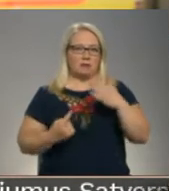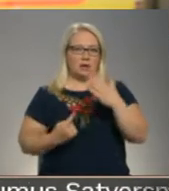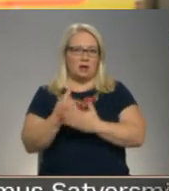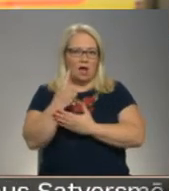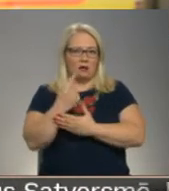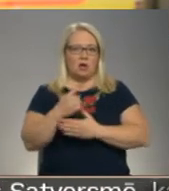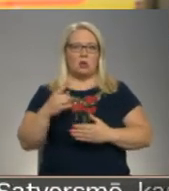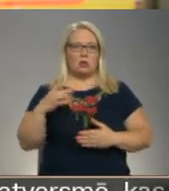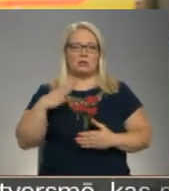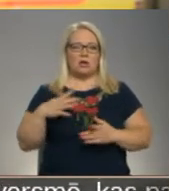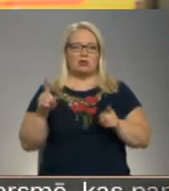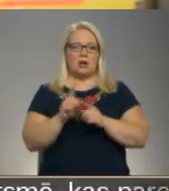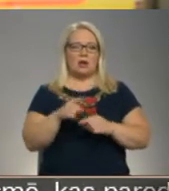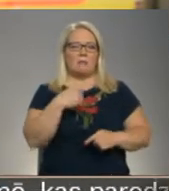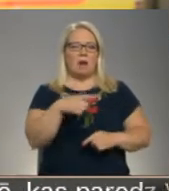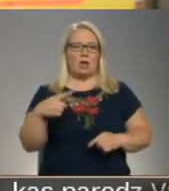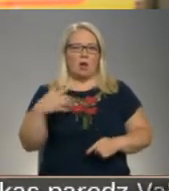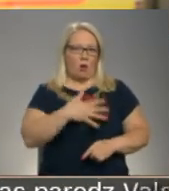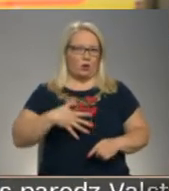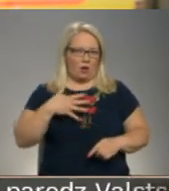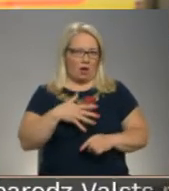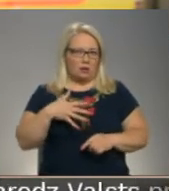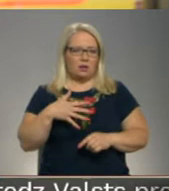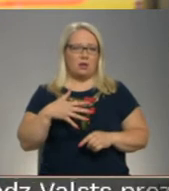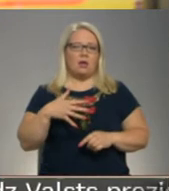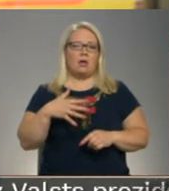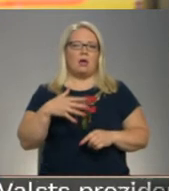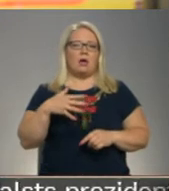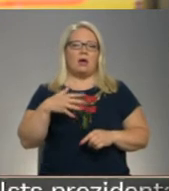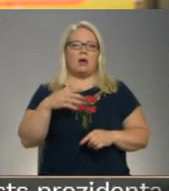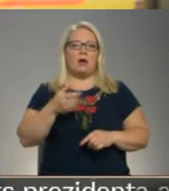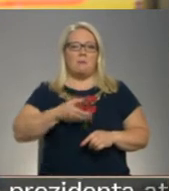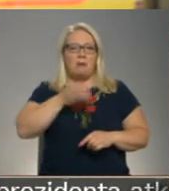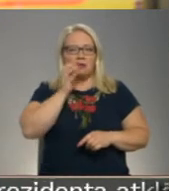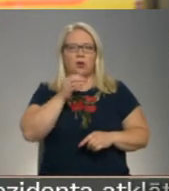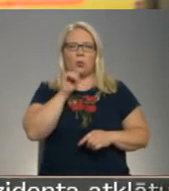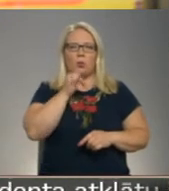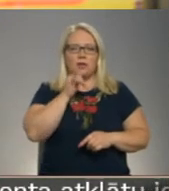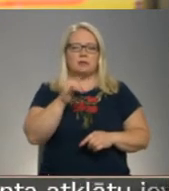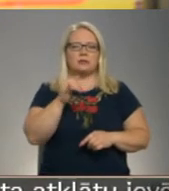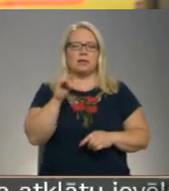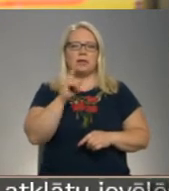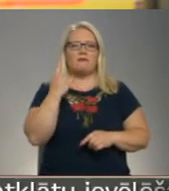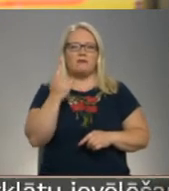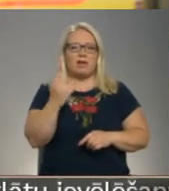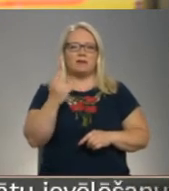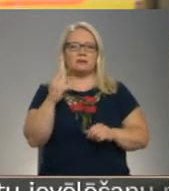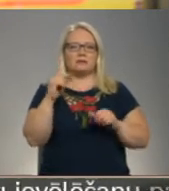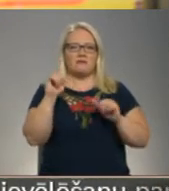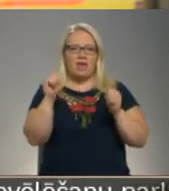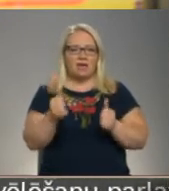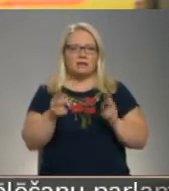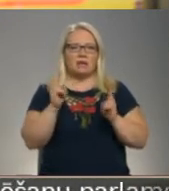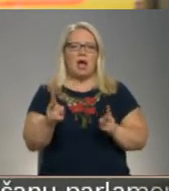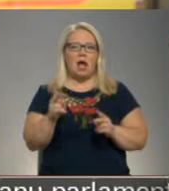to cieš arī visas pārējās orgānu sistēmas cilvēkam. Padzeršanās, ūdens padzeršanās ir viens no veidiem, kā sevi pasargāt